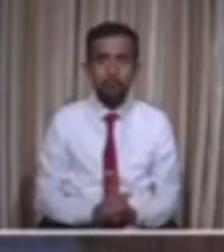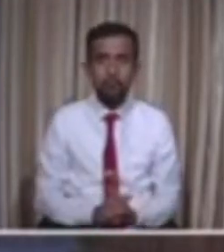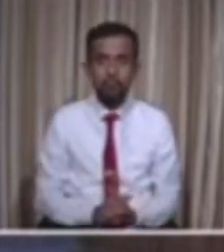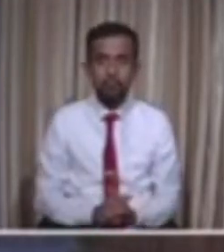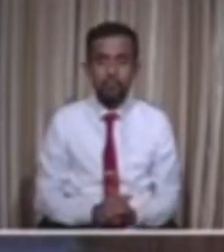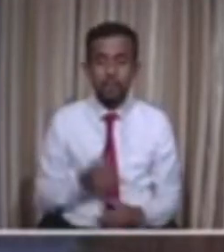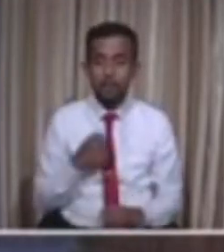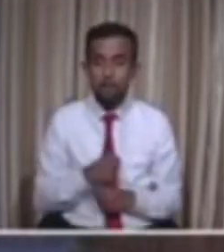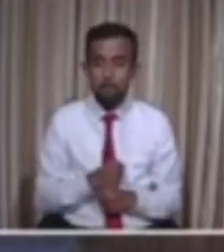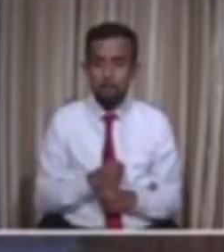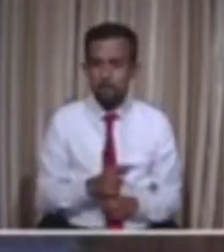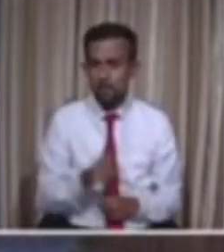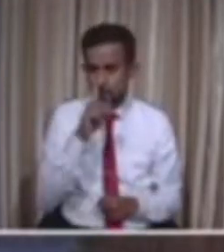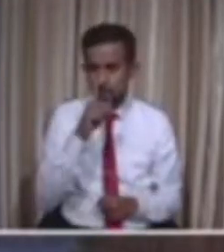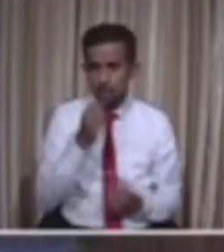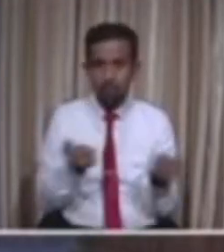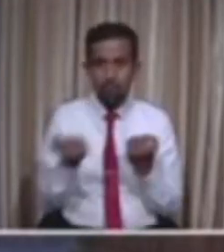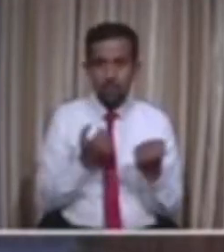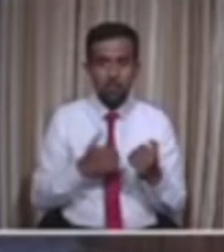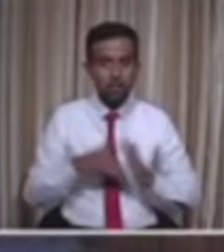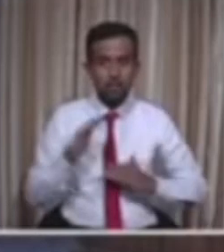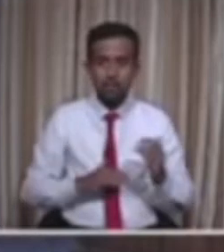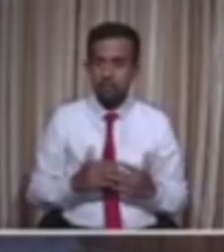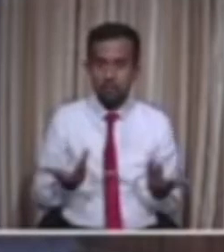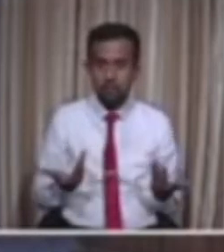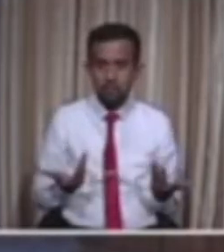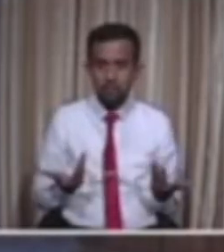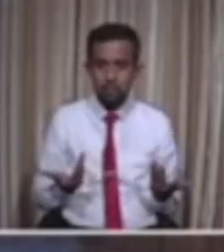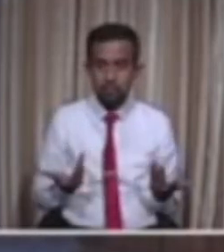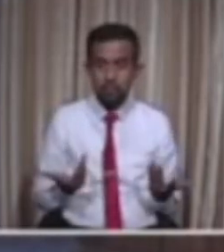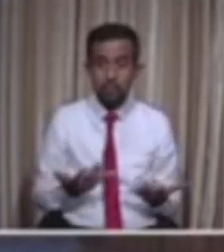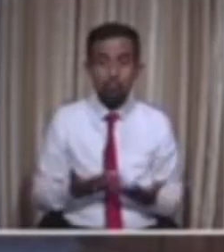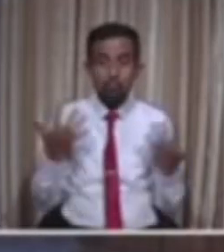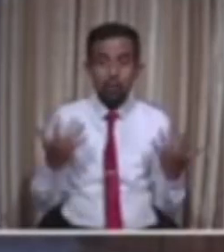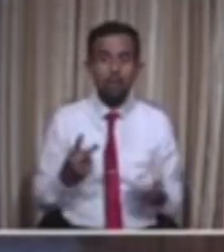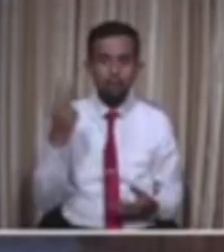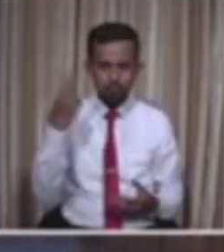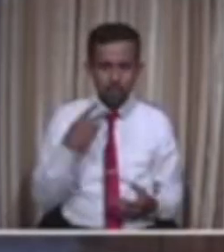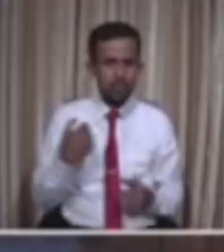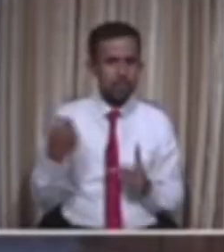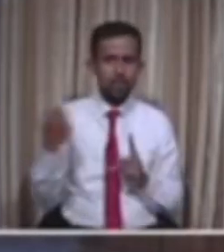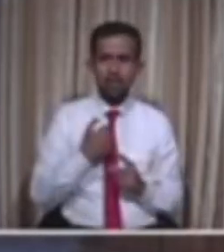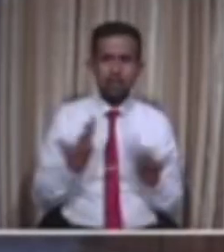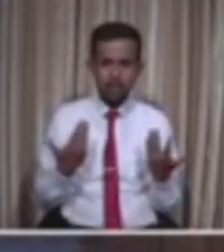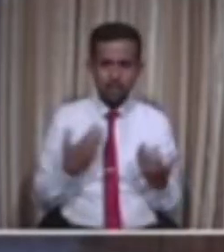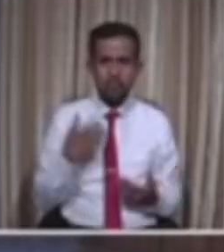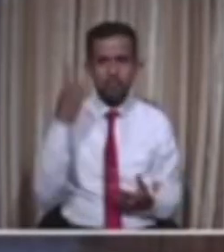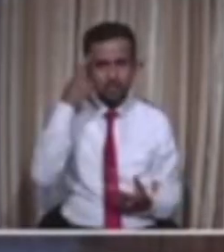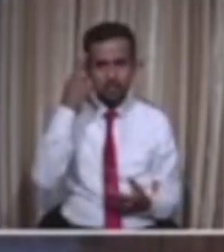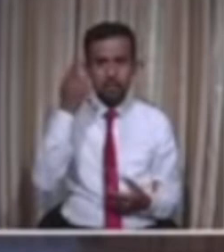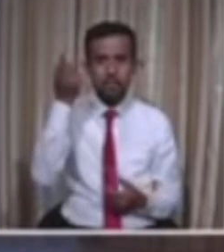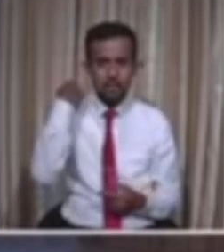මේ ආණ්ඩුවේ එකම එක වාහනයක්වත් අපි පාවිච්චි කරමු නැති මිනිස්සු. එනිසා විශාල විශ්වාසයක් තිබ්බ අපිට පහර නොදෙයි කියලා. එදා අපි සුපුරුදු